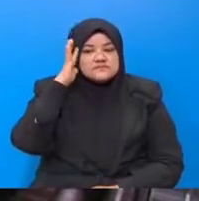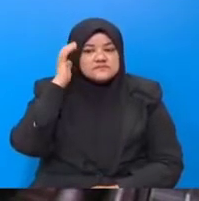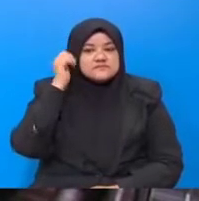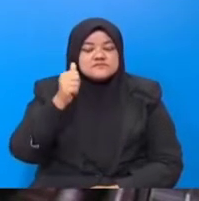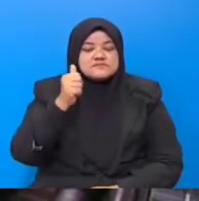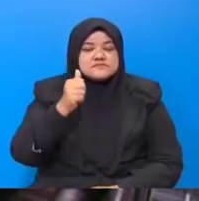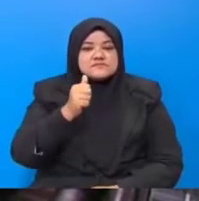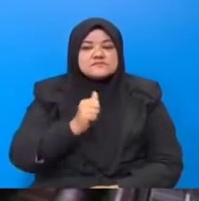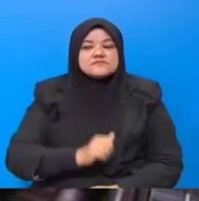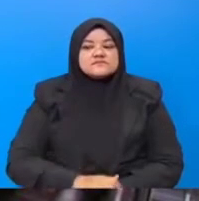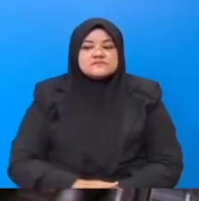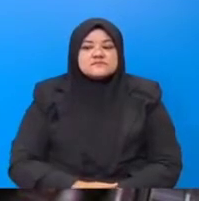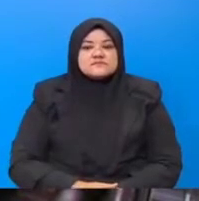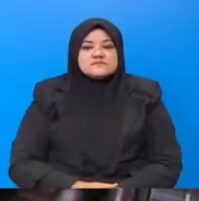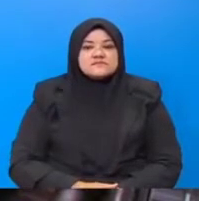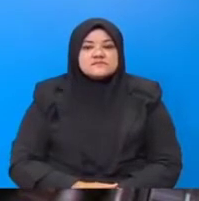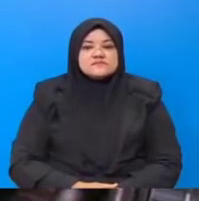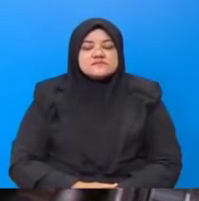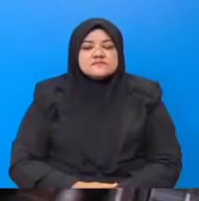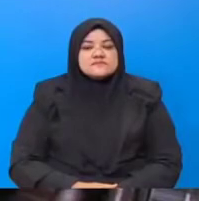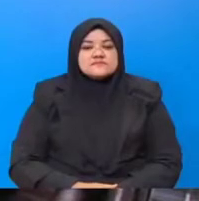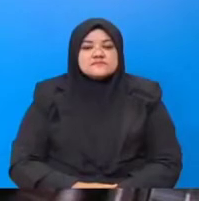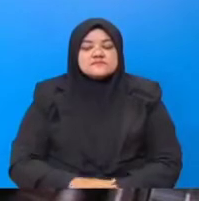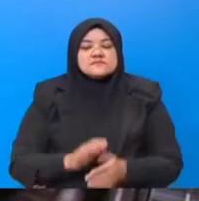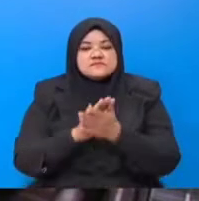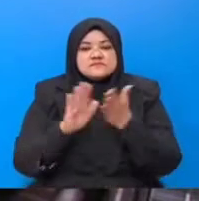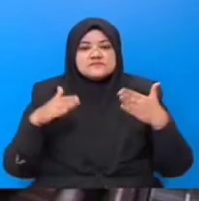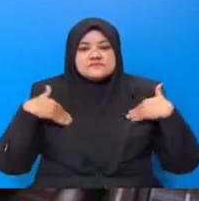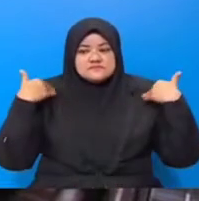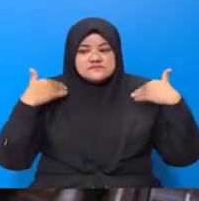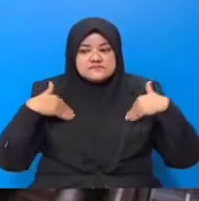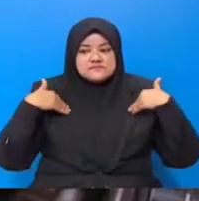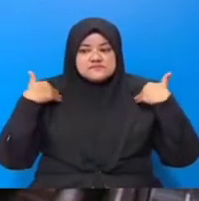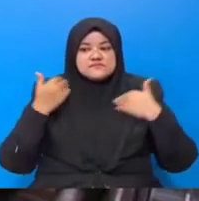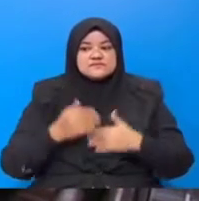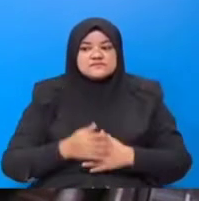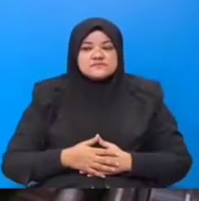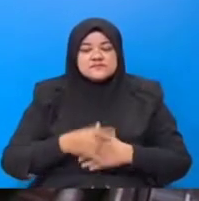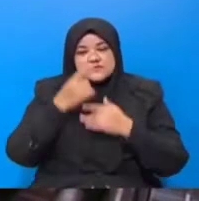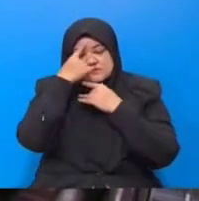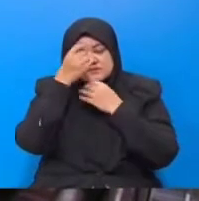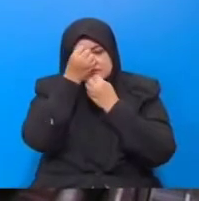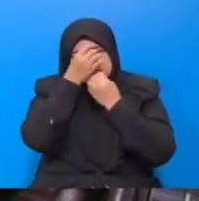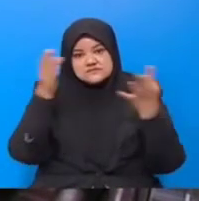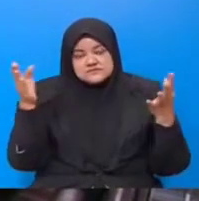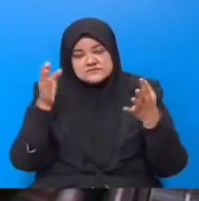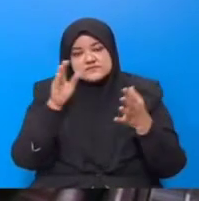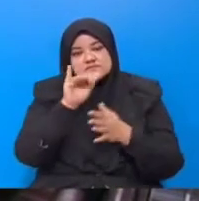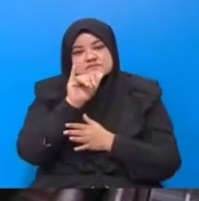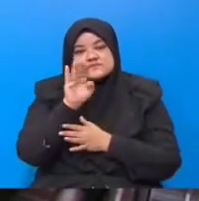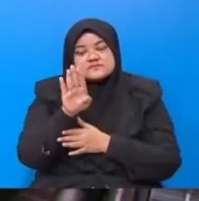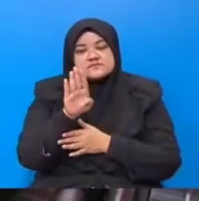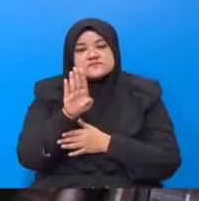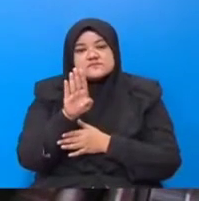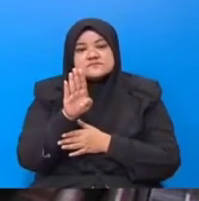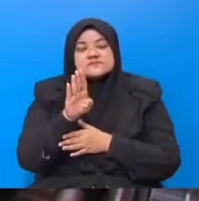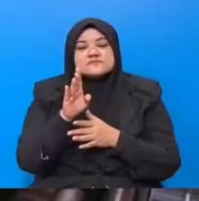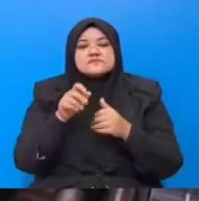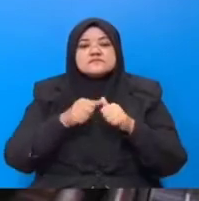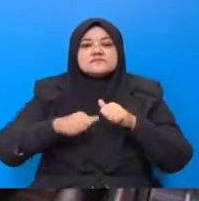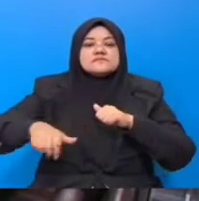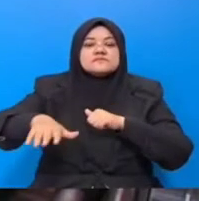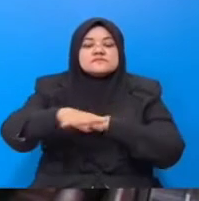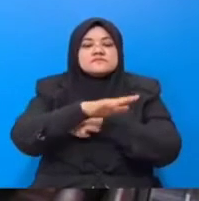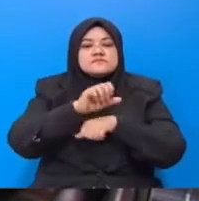Assalamualaikum warahmatullahi wabarakatuh Assalam sejahtera untuk melumat yang hormat syenite susulan